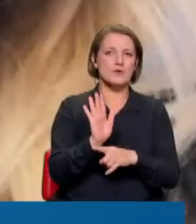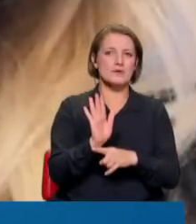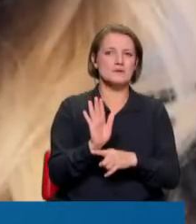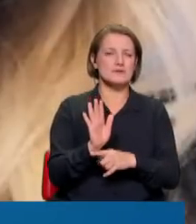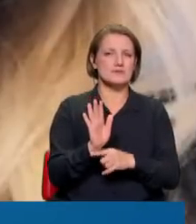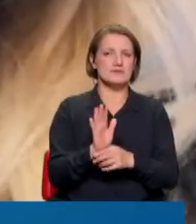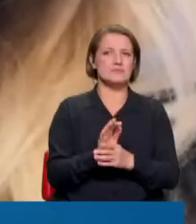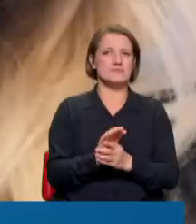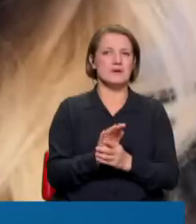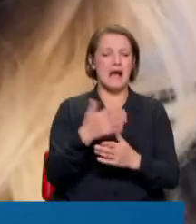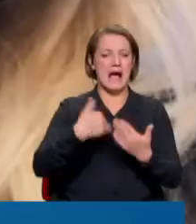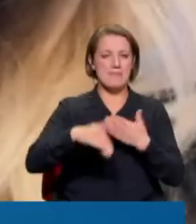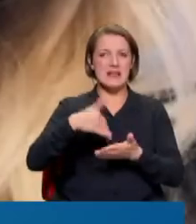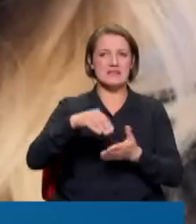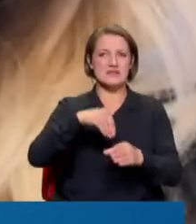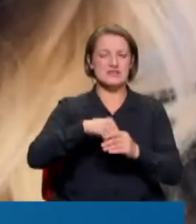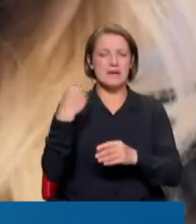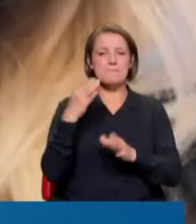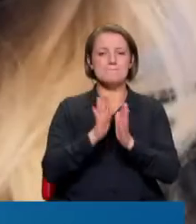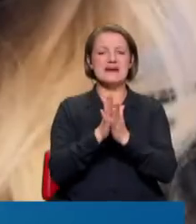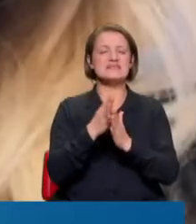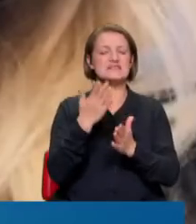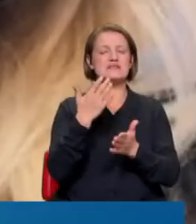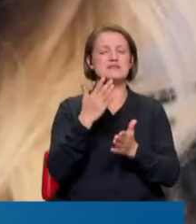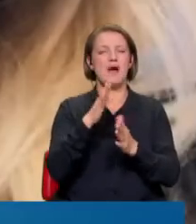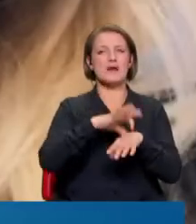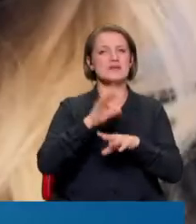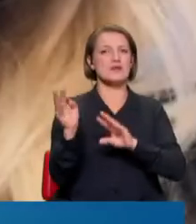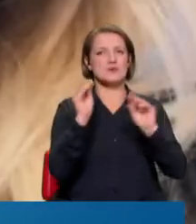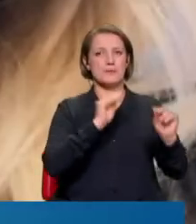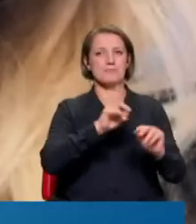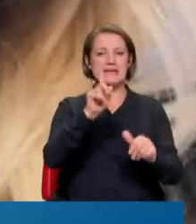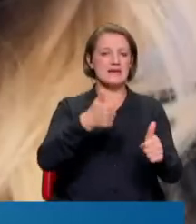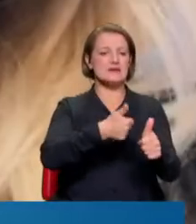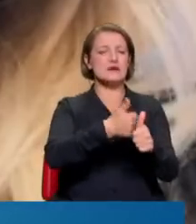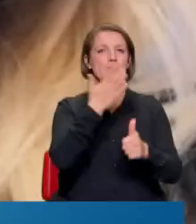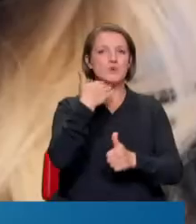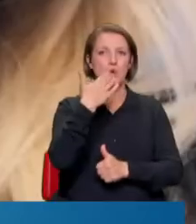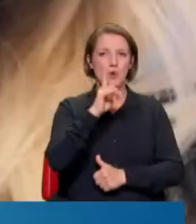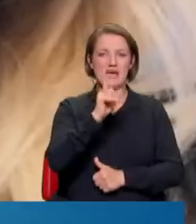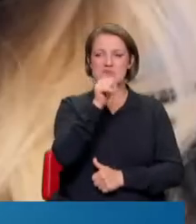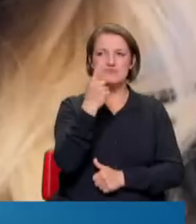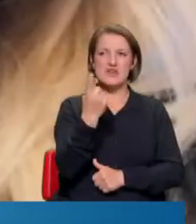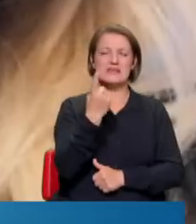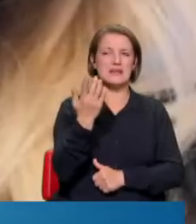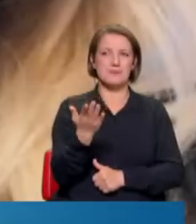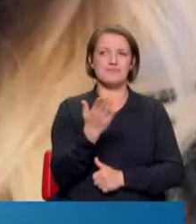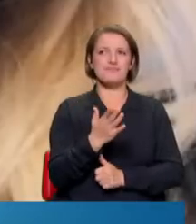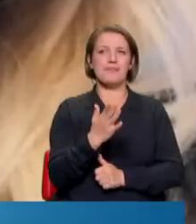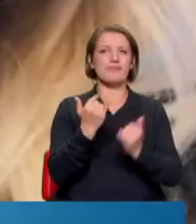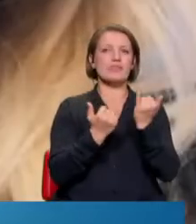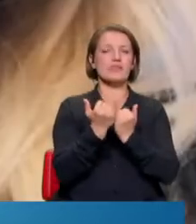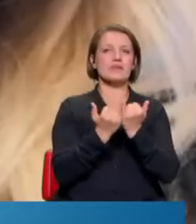yok ameliyat için Mersin Yenişehir Hastanesi'ne götürülüyor yanına refakatçi alınmayarak hiçbir şekilde e